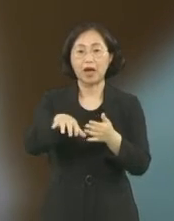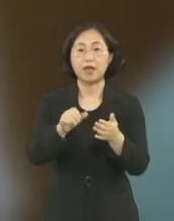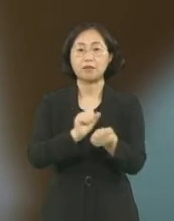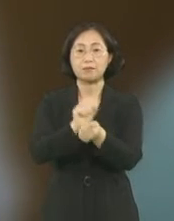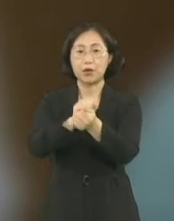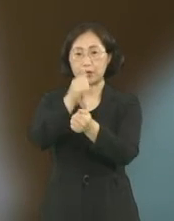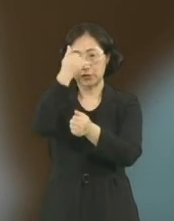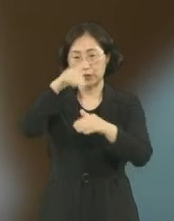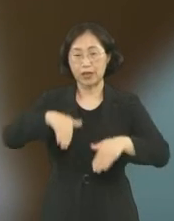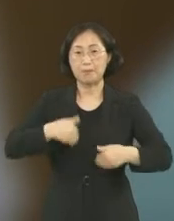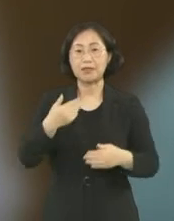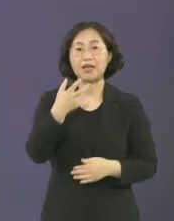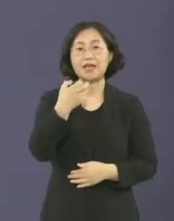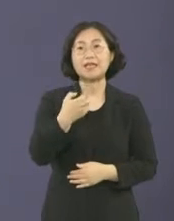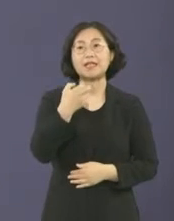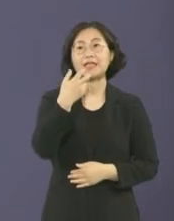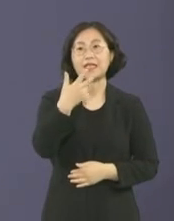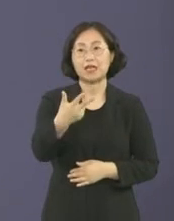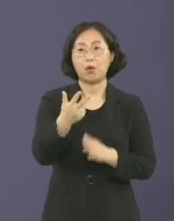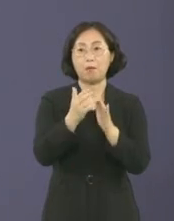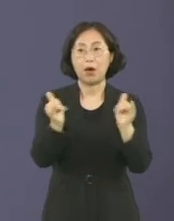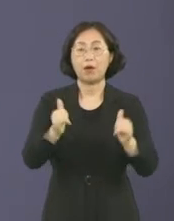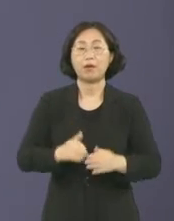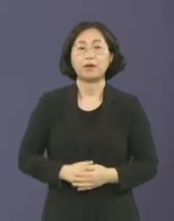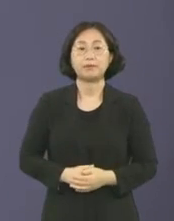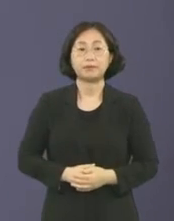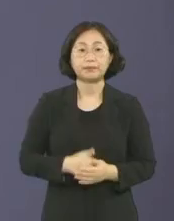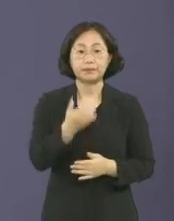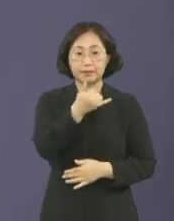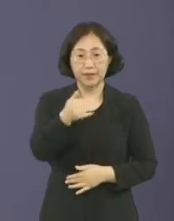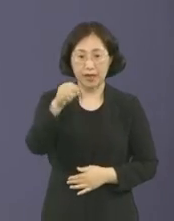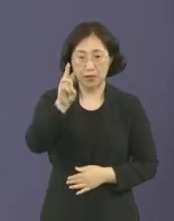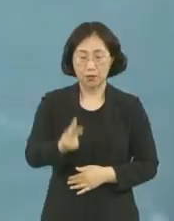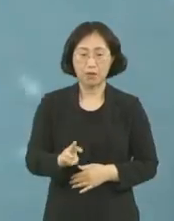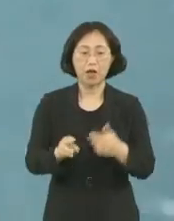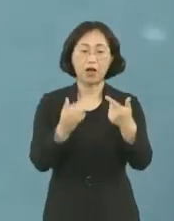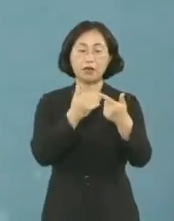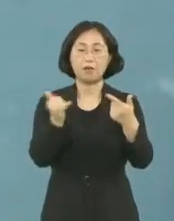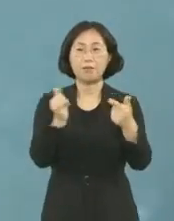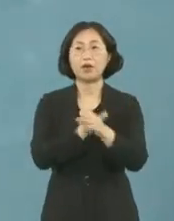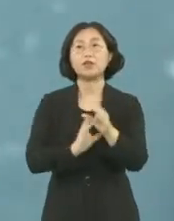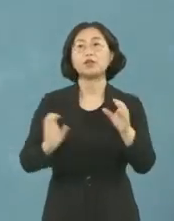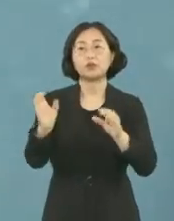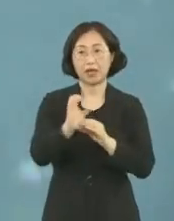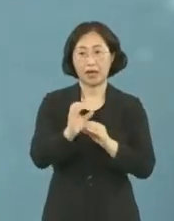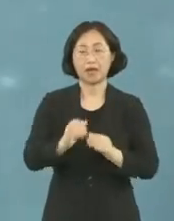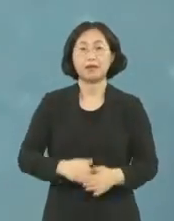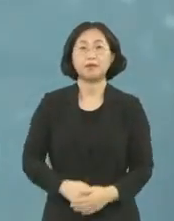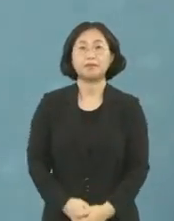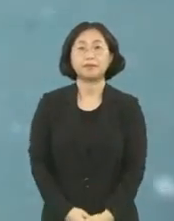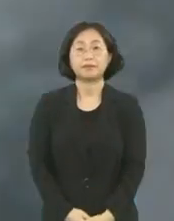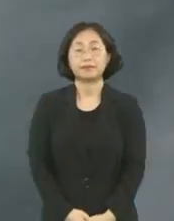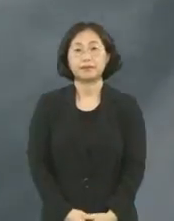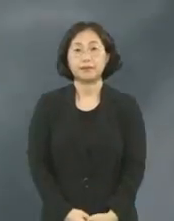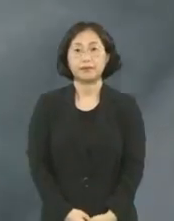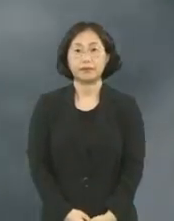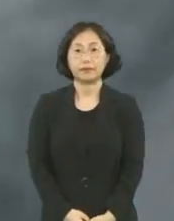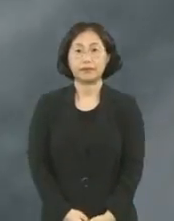에서만 모두 잃은 7명이 추가됐습니다 세종 에서도 여섯 명의 신규 확진 자가 발생했습니다